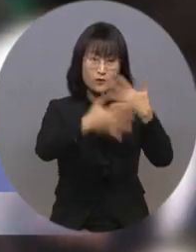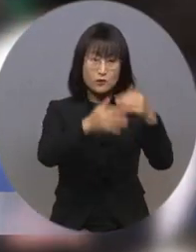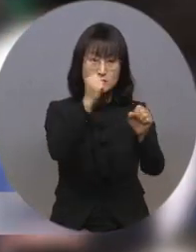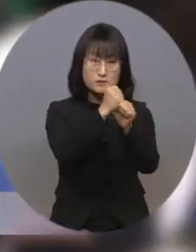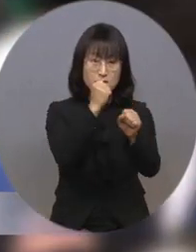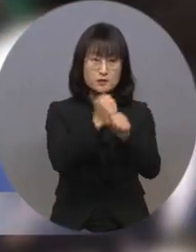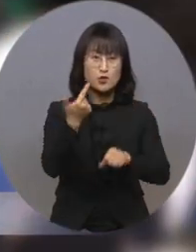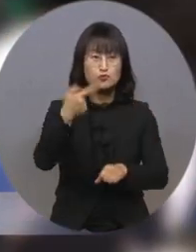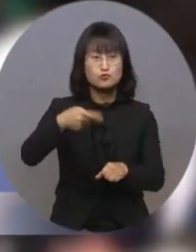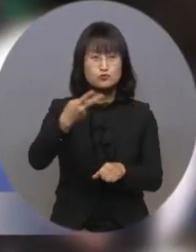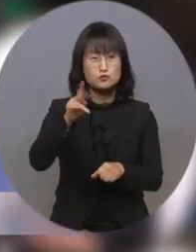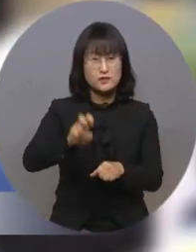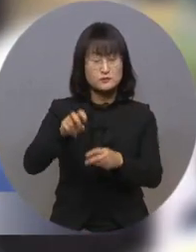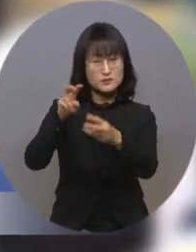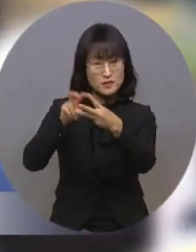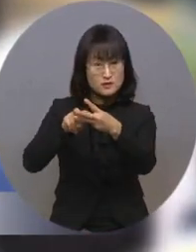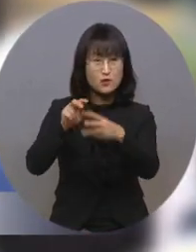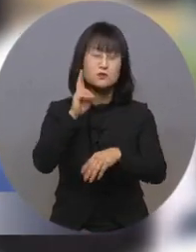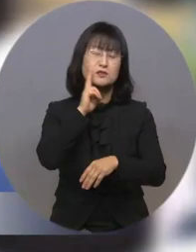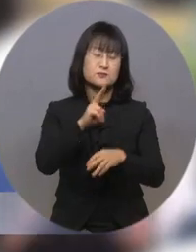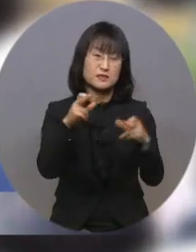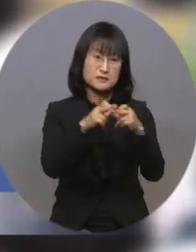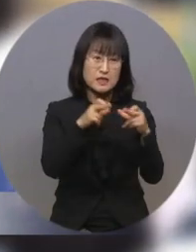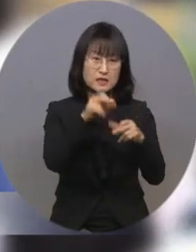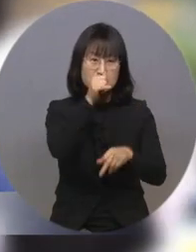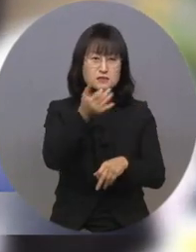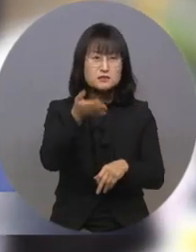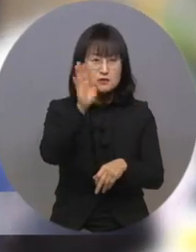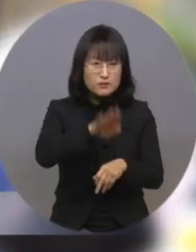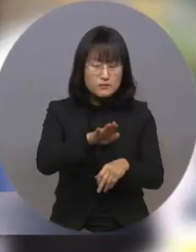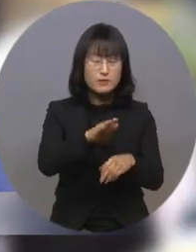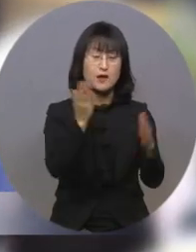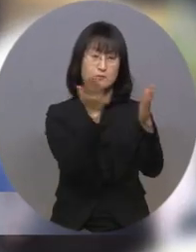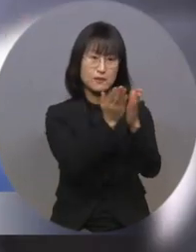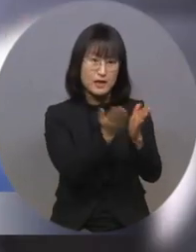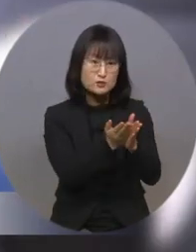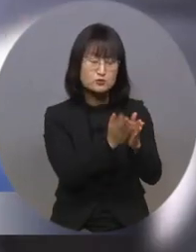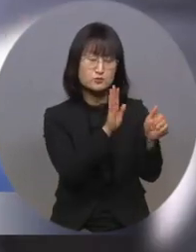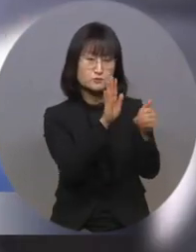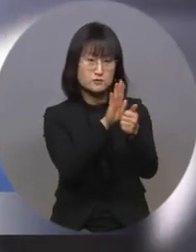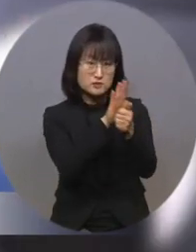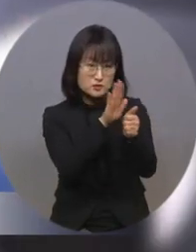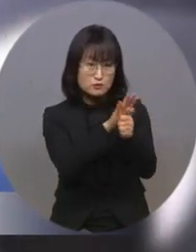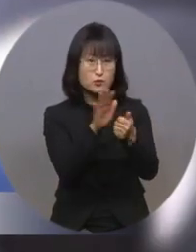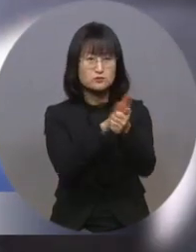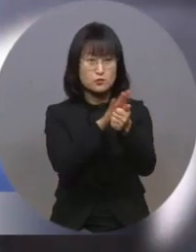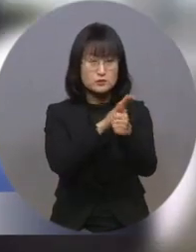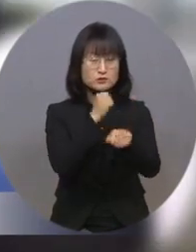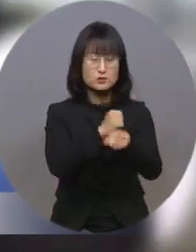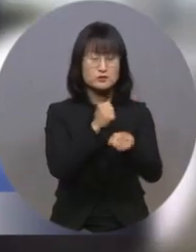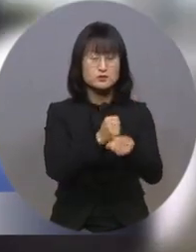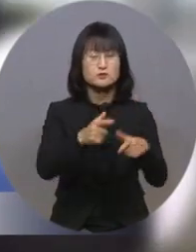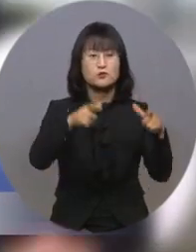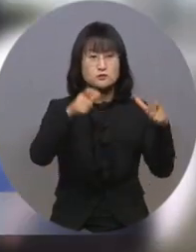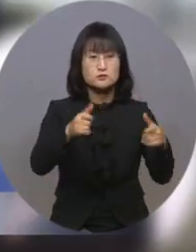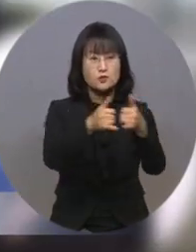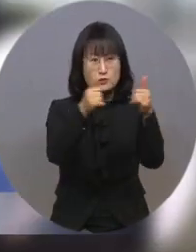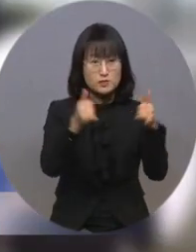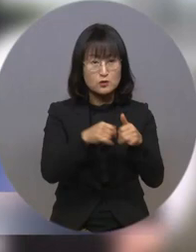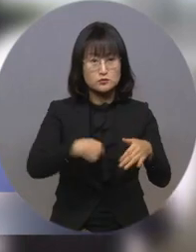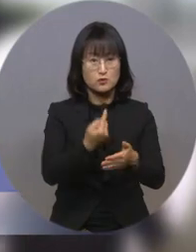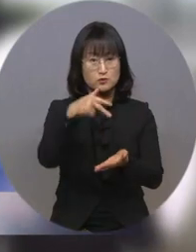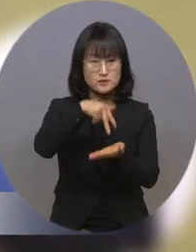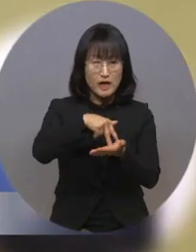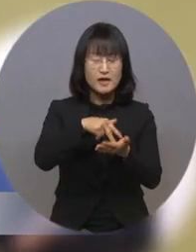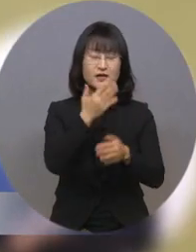제작한 누림센터는 심한 장애가 있더라도 맞춤형 지원 서비스를 통해 지역사회에서의 자립이 가능하다는